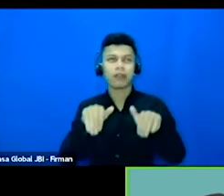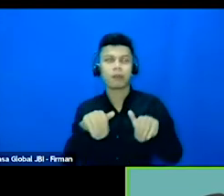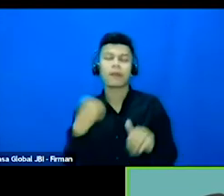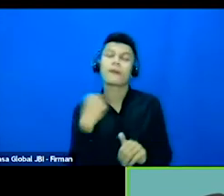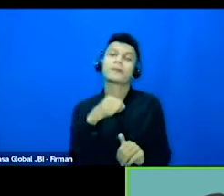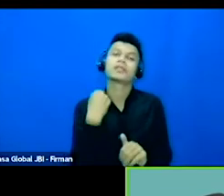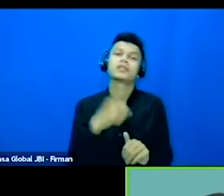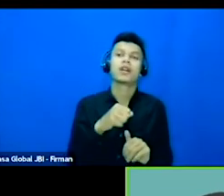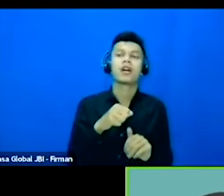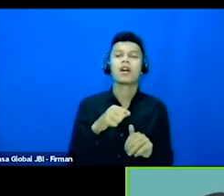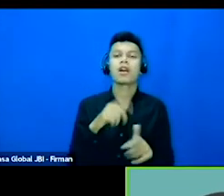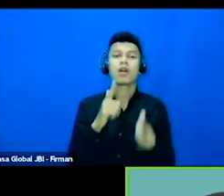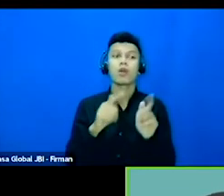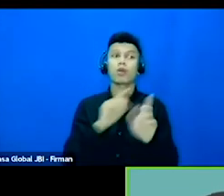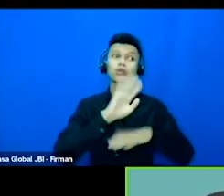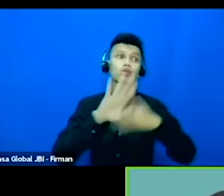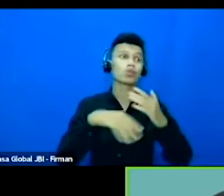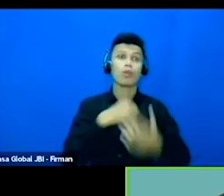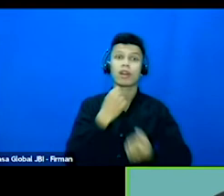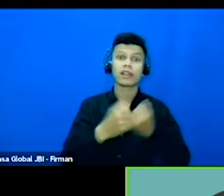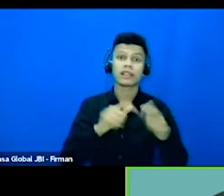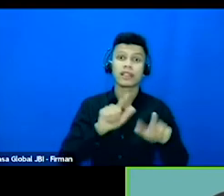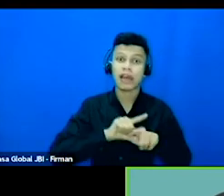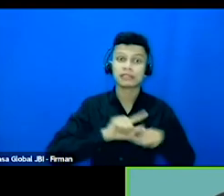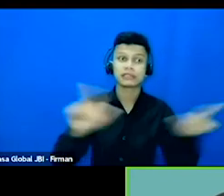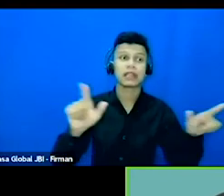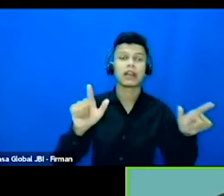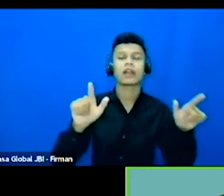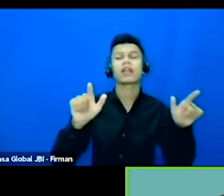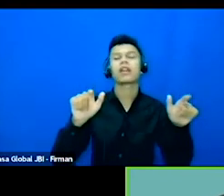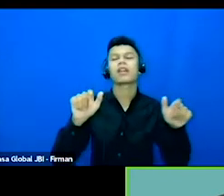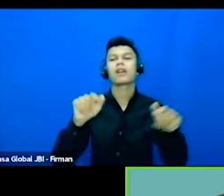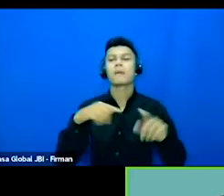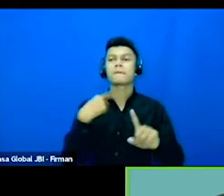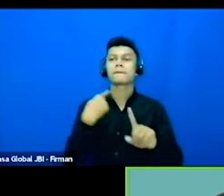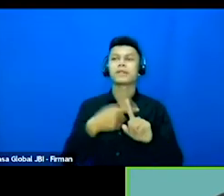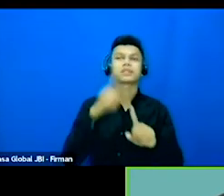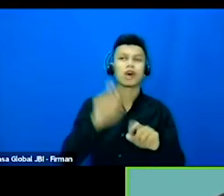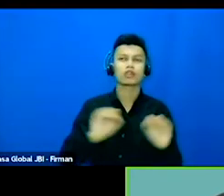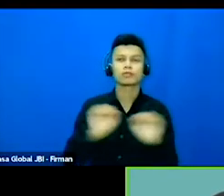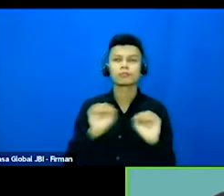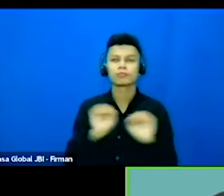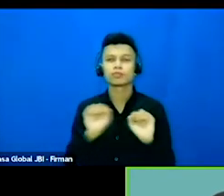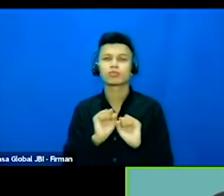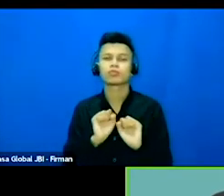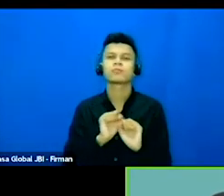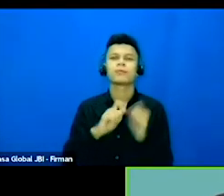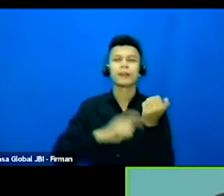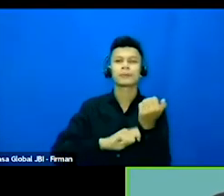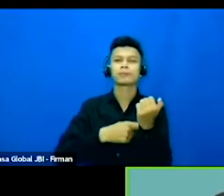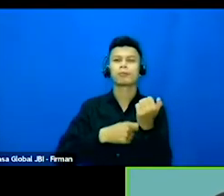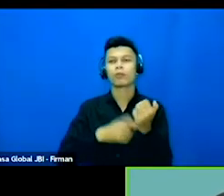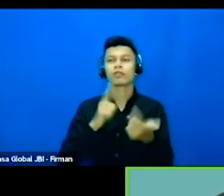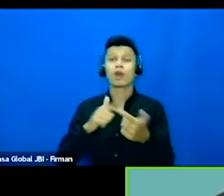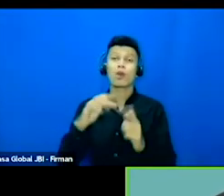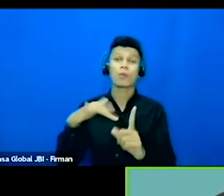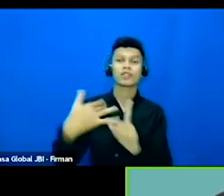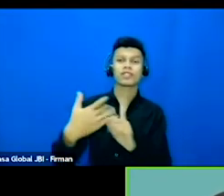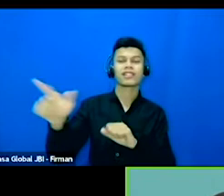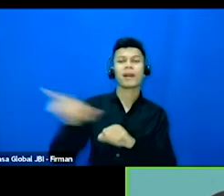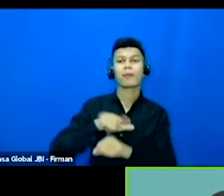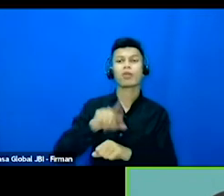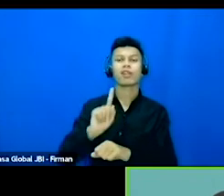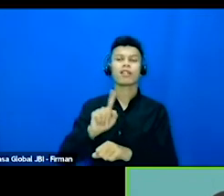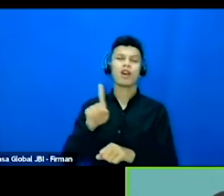semua kegiatan akan dijalankan lancar dan bisa dan harus segera peka terhadap keadaan masyarakat dan